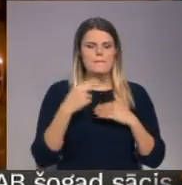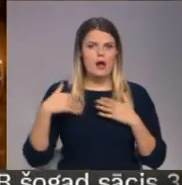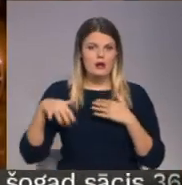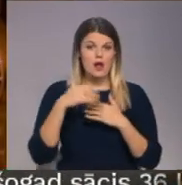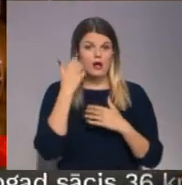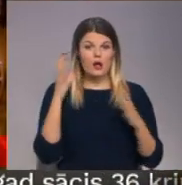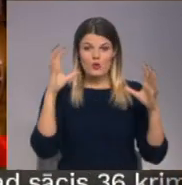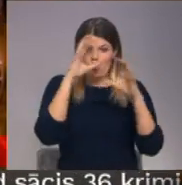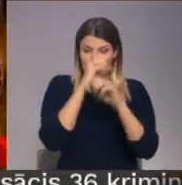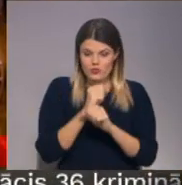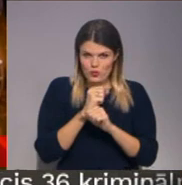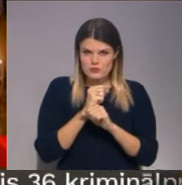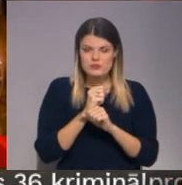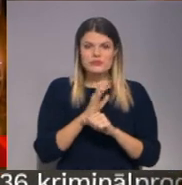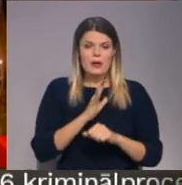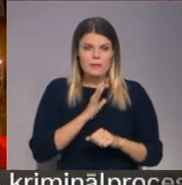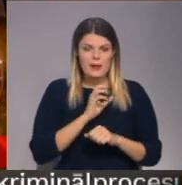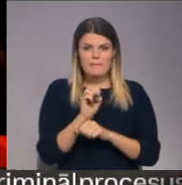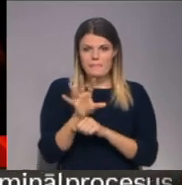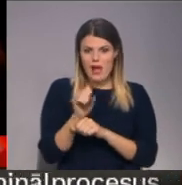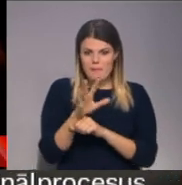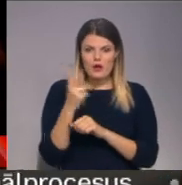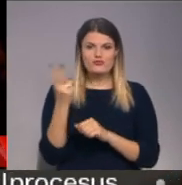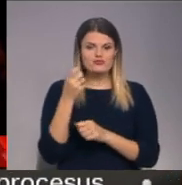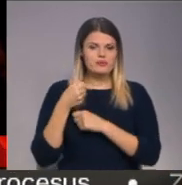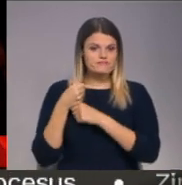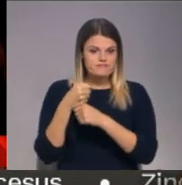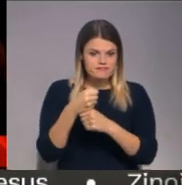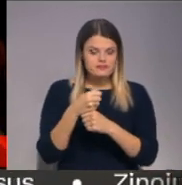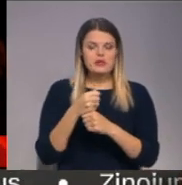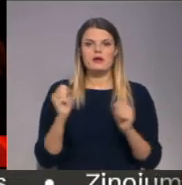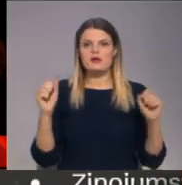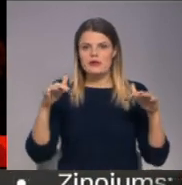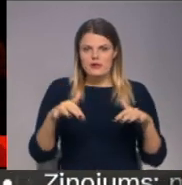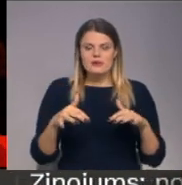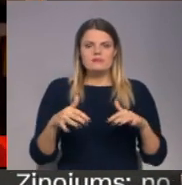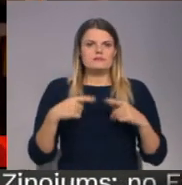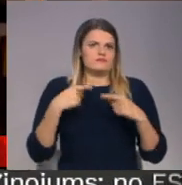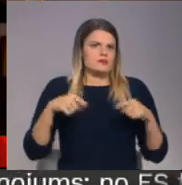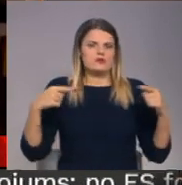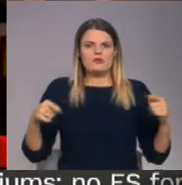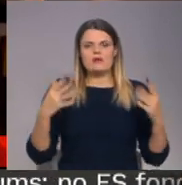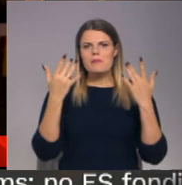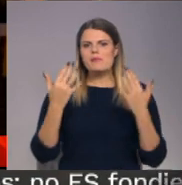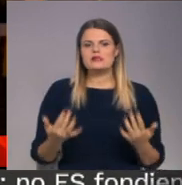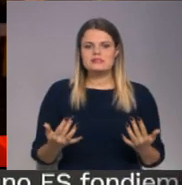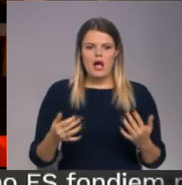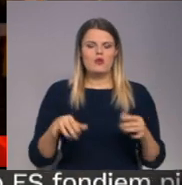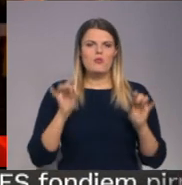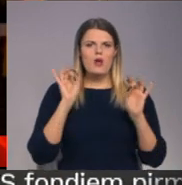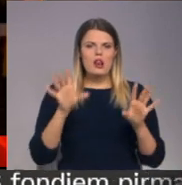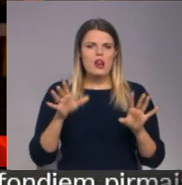Iestājoties tumsai, nodrošinājušies ar lukturīšiem un lāpām, pie Prēļu kapelas pulcējās vairāki simti pasākuma leģendu